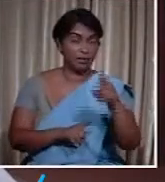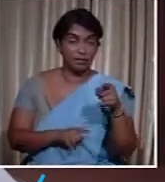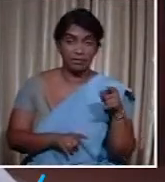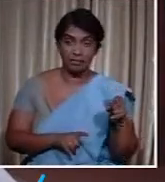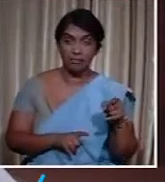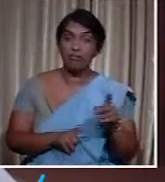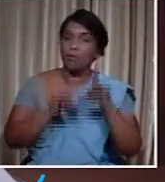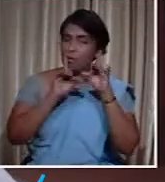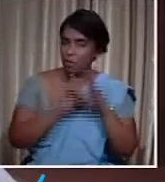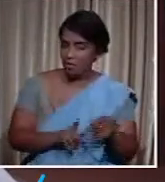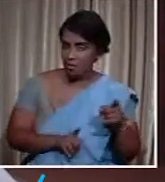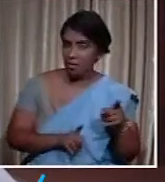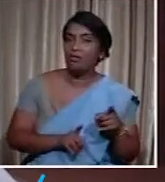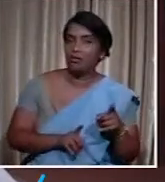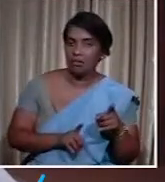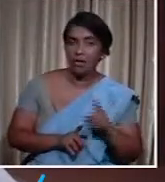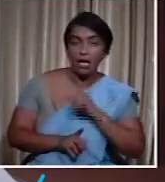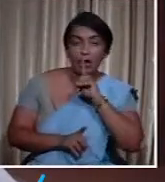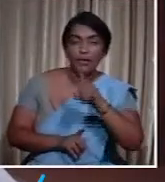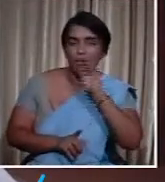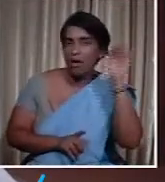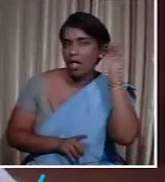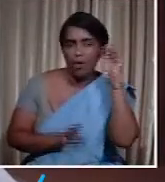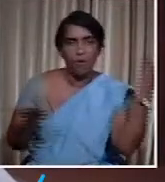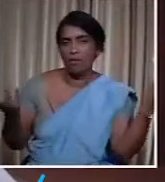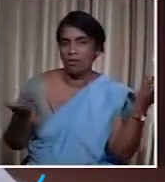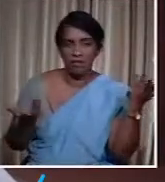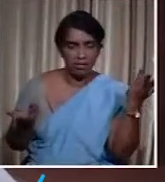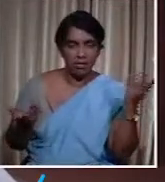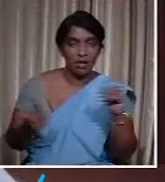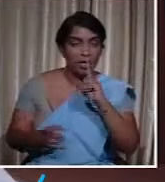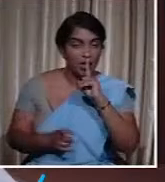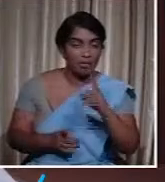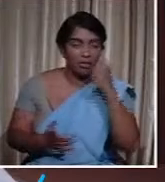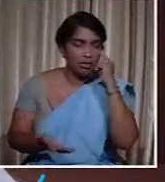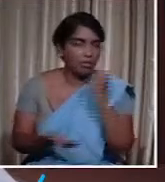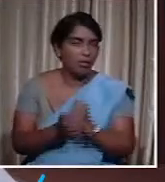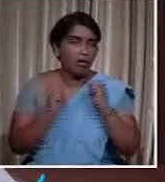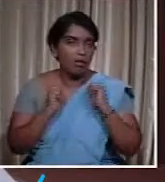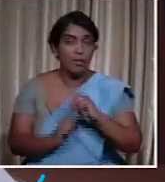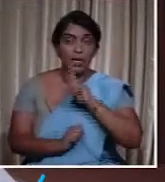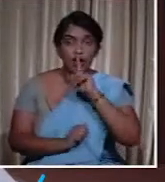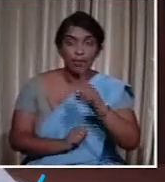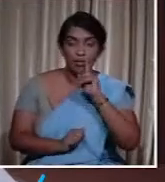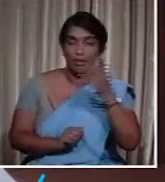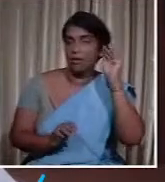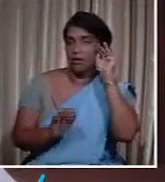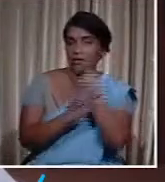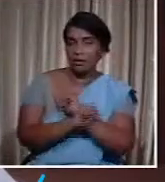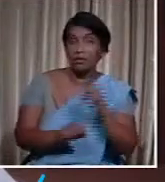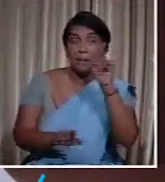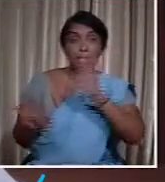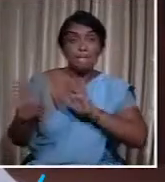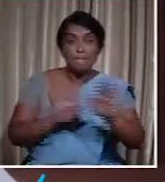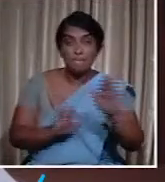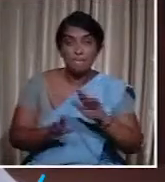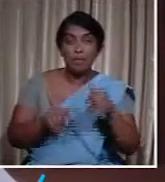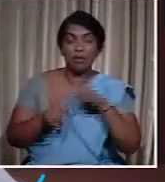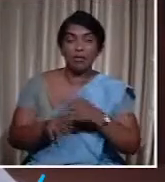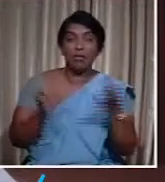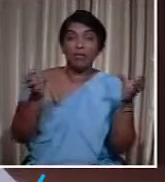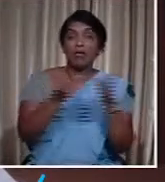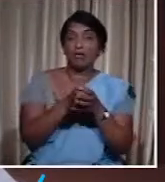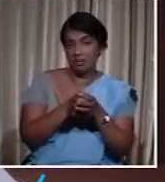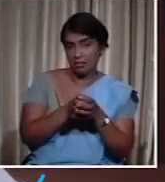एहेमयि एकेने किसुवकट अहुंक नोदुनु पालकय किसुवक बेरैरुम कल्पना नोकरु पालकय ए पालकेंट हरिम कहरियन कंडायमक